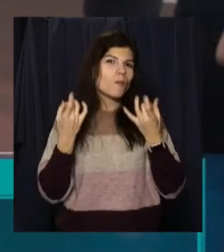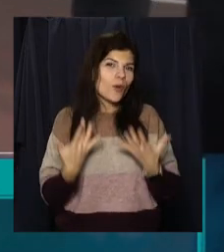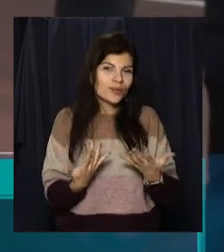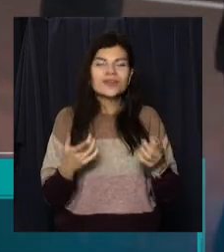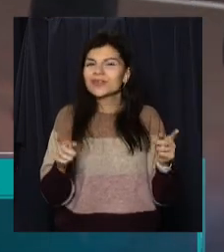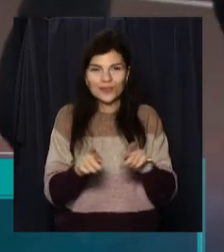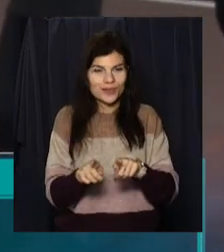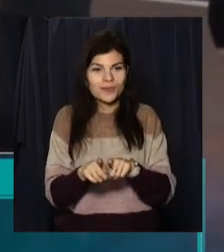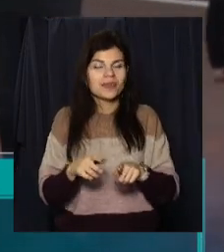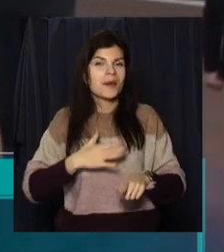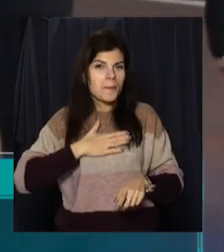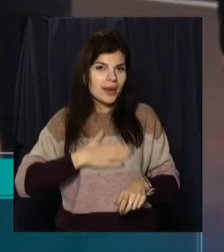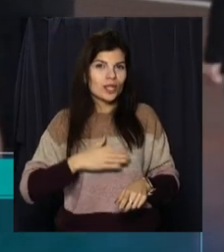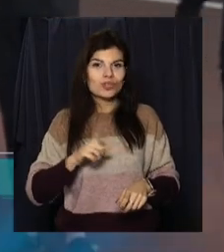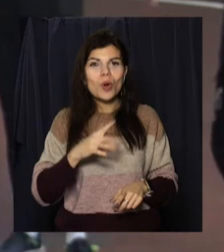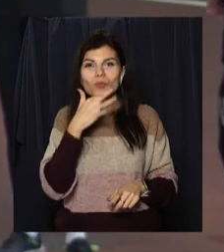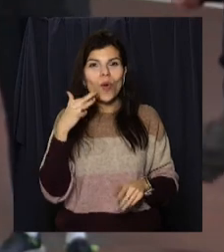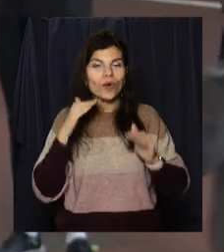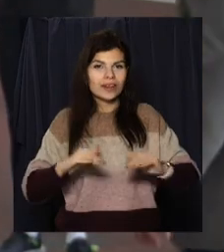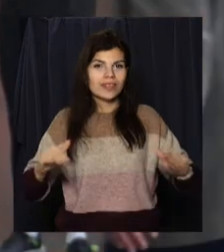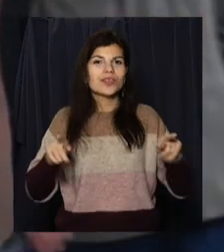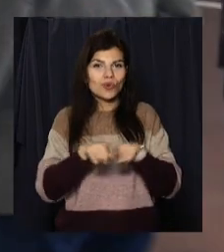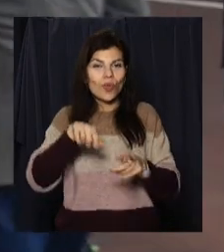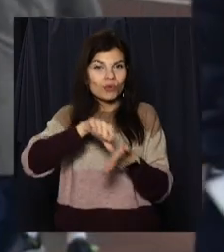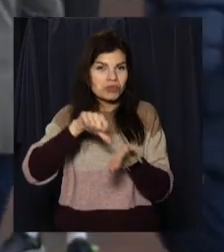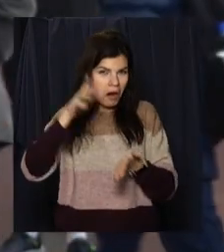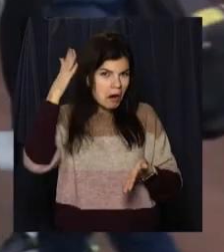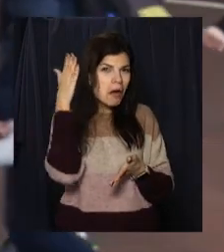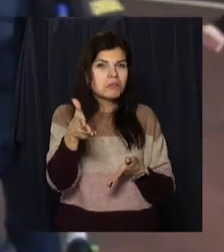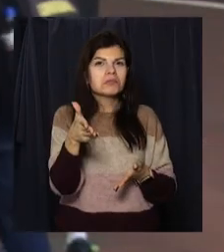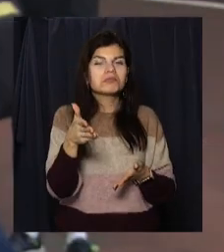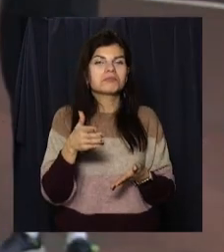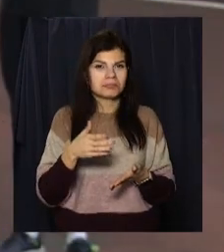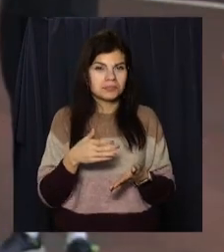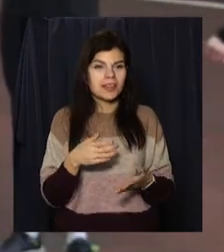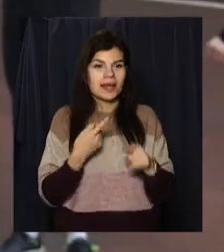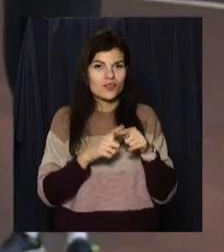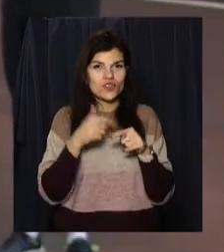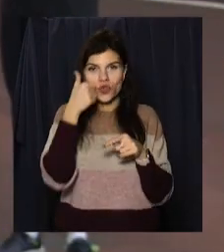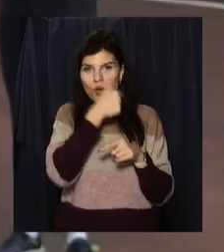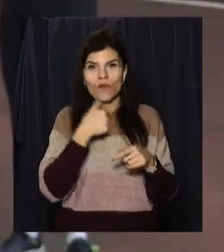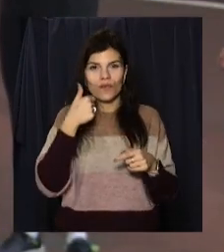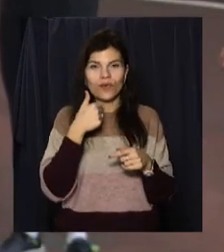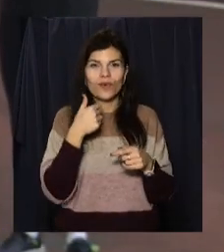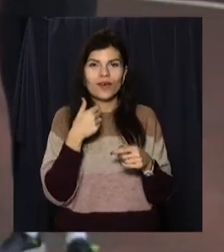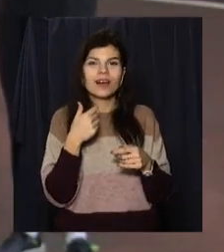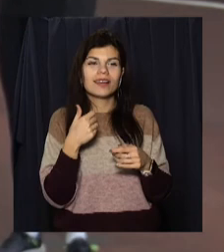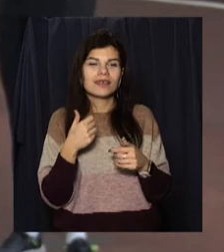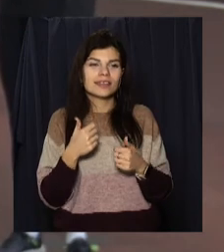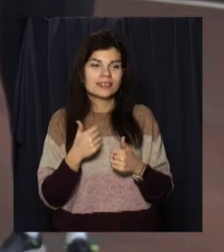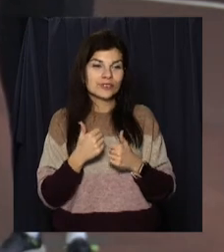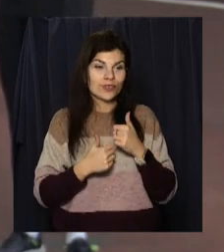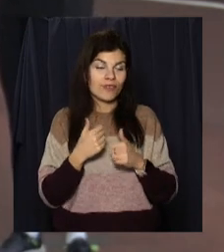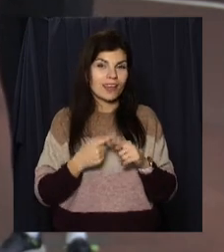И, конечно, приятно, что много детей все-таки принимало участие в этих новогодних эстафетах. И было все